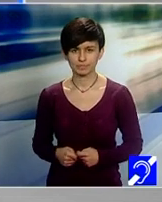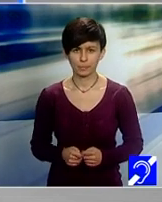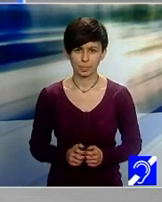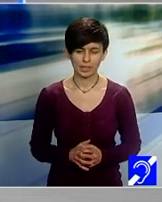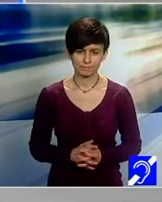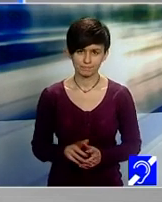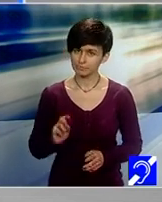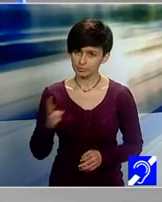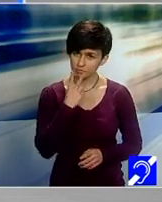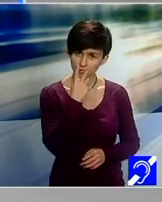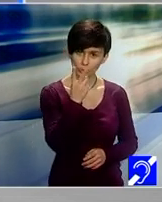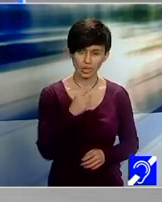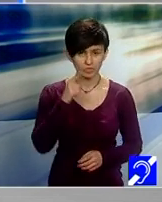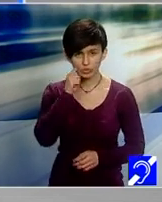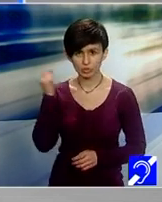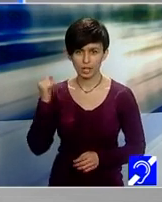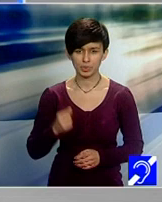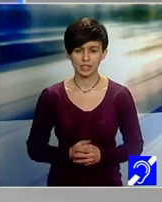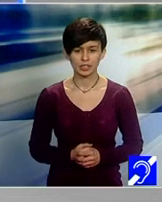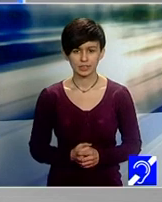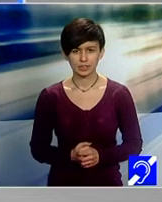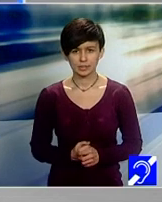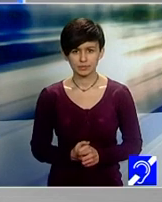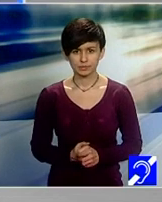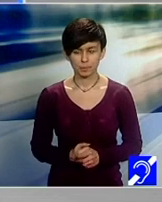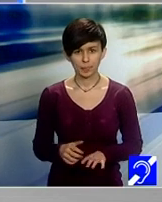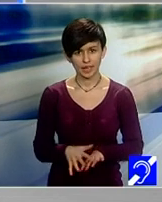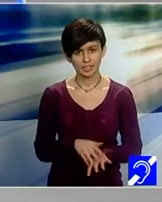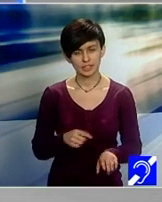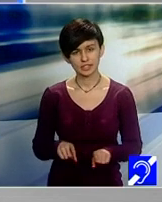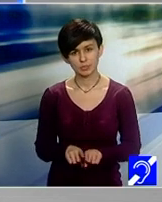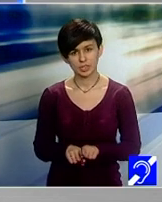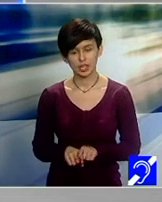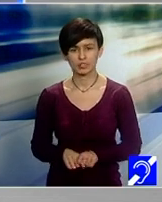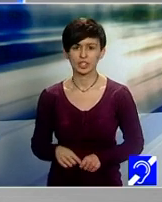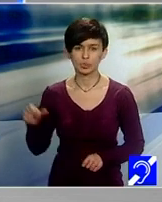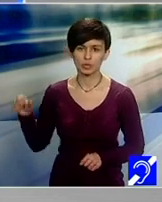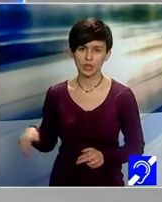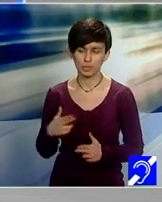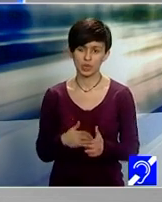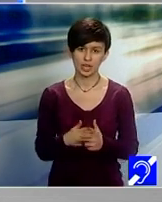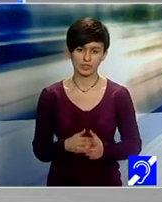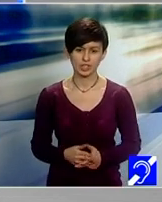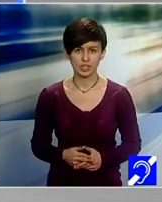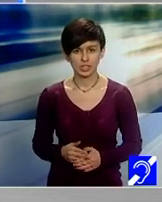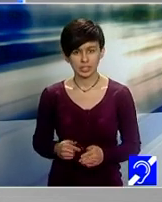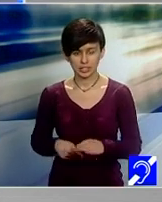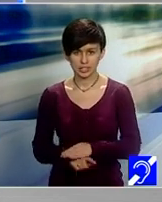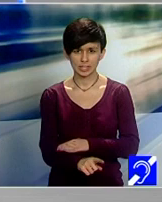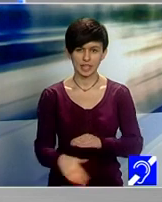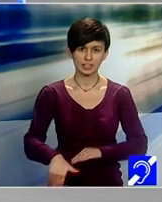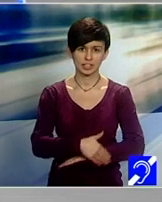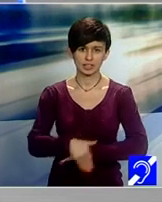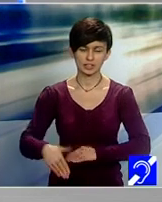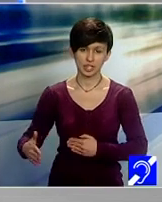niciodată oameni care să se solidarizeze cu pacienții, să iasă în stradă lângă ei, să-i ajute, pentru că până la urmă toți vom ajunge